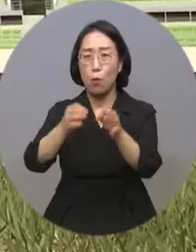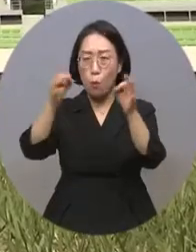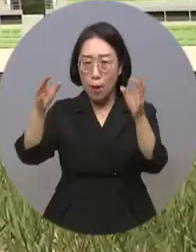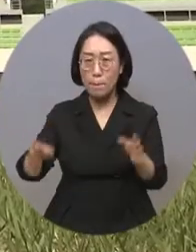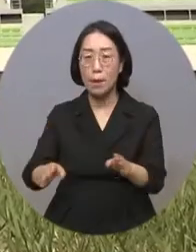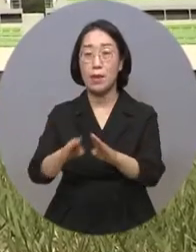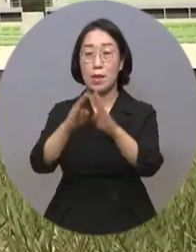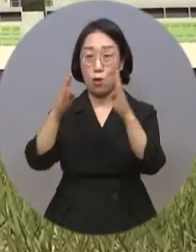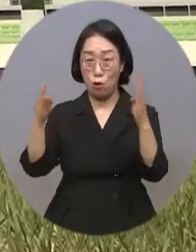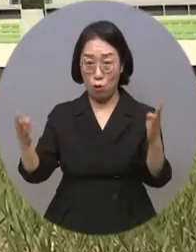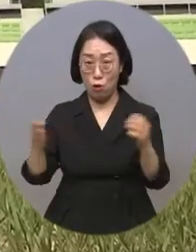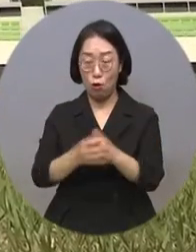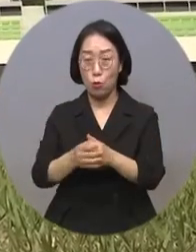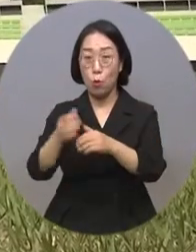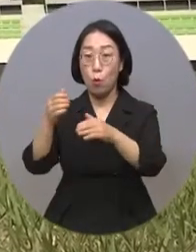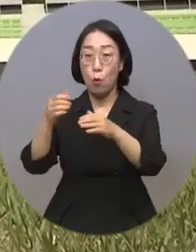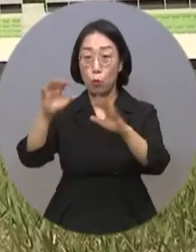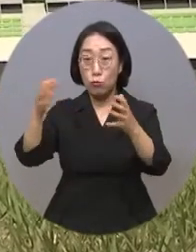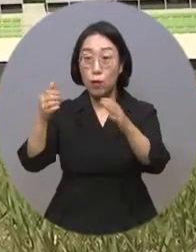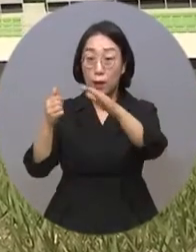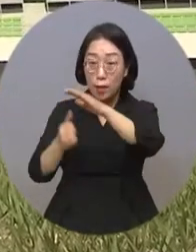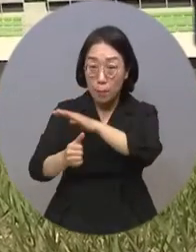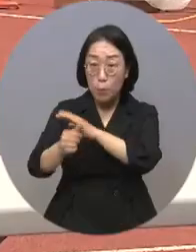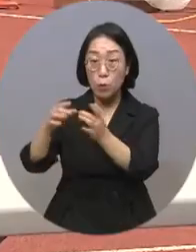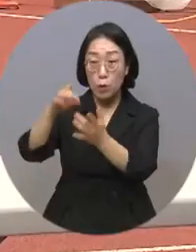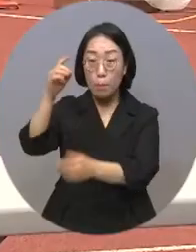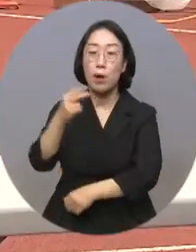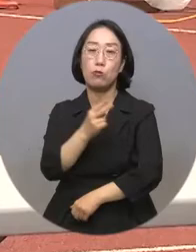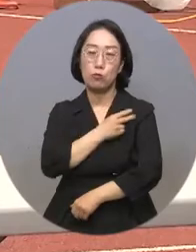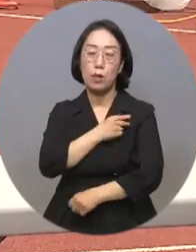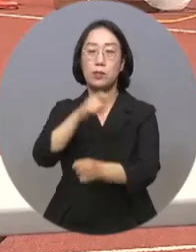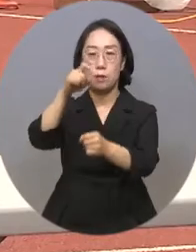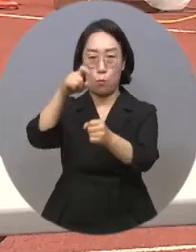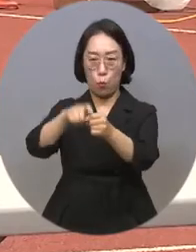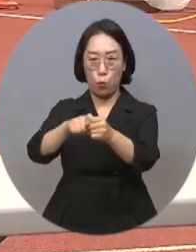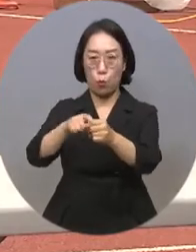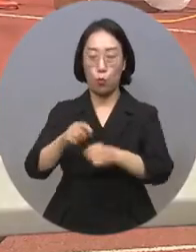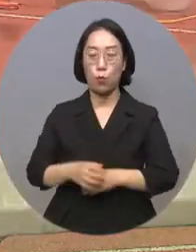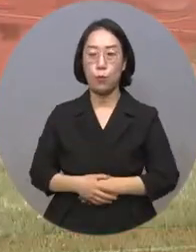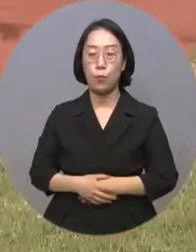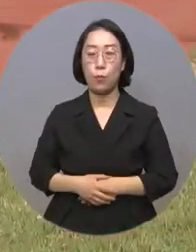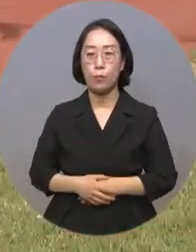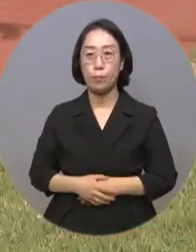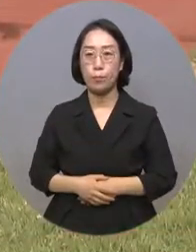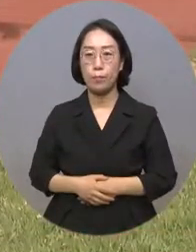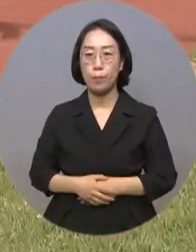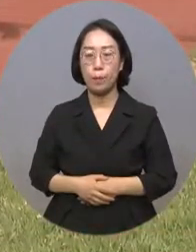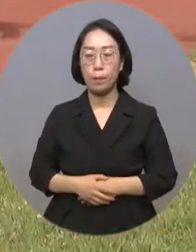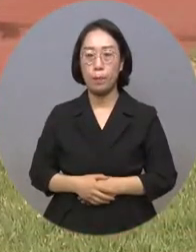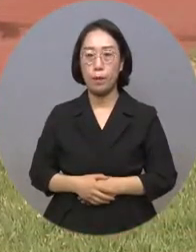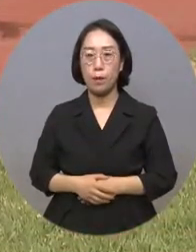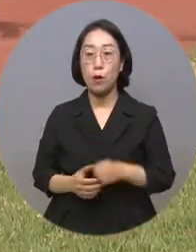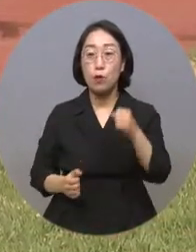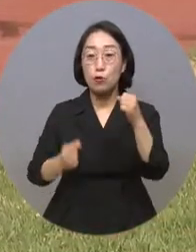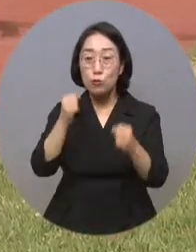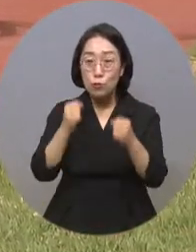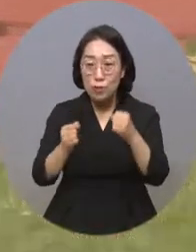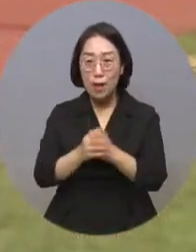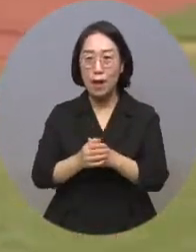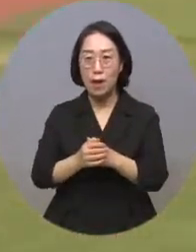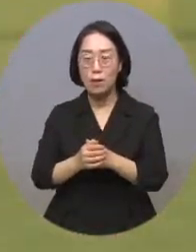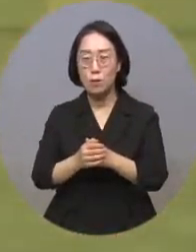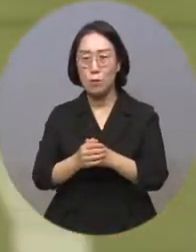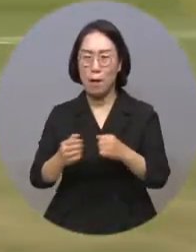제1차 국가대표 선발대회를 겸하고 있어 많은 관심을 받았습니다. 스포츠의 꽃 육상, 달리고